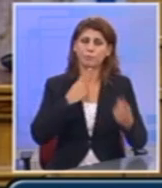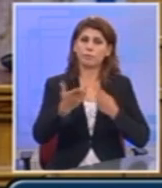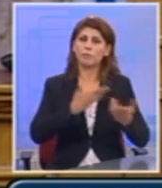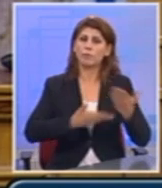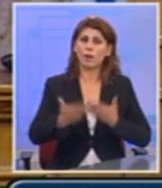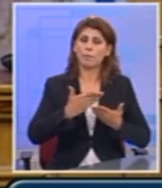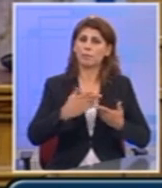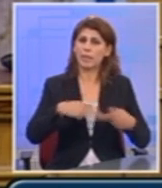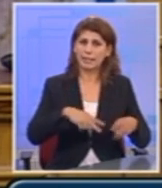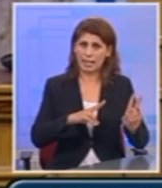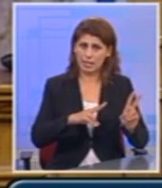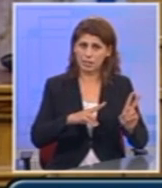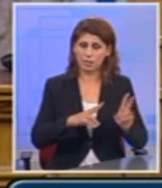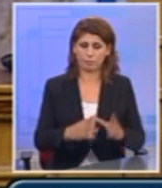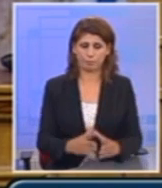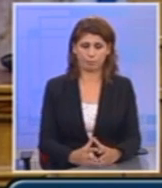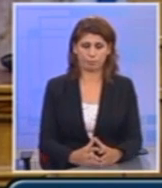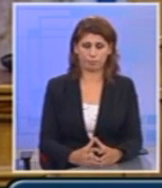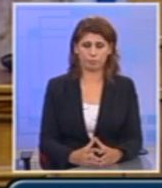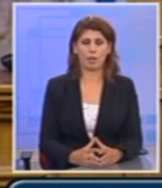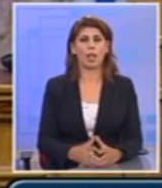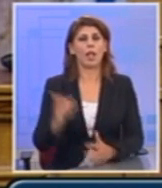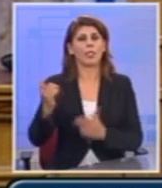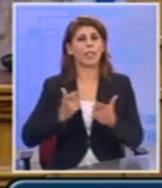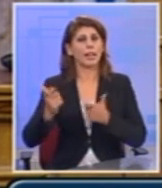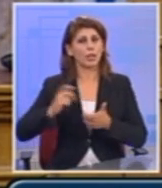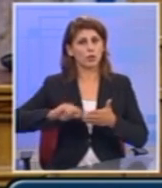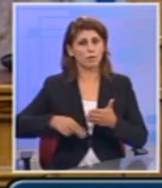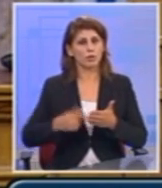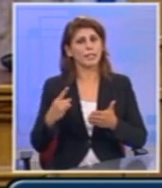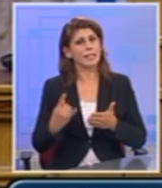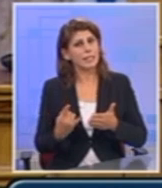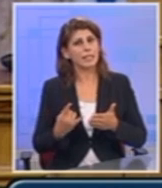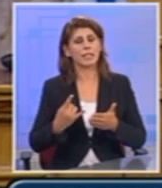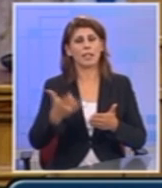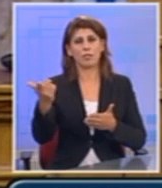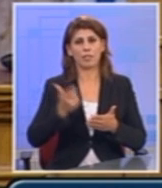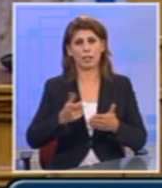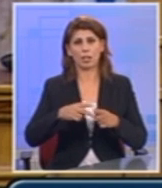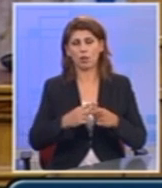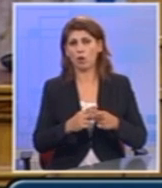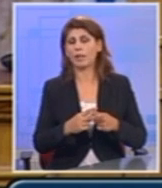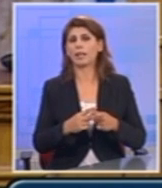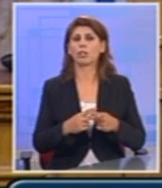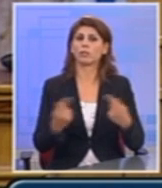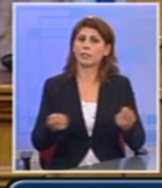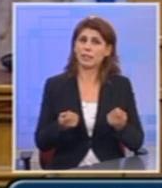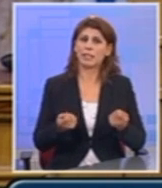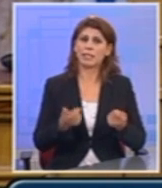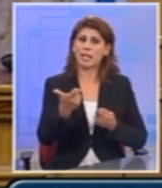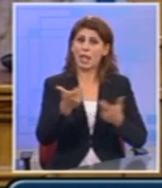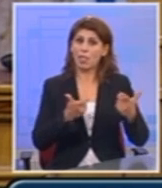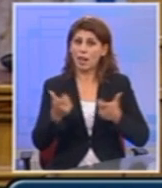την υλοποίηση δανειακών συμβάσεων ή δανειακών εργαλείων τη χρήση δανεικών